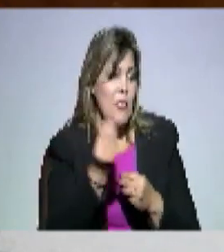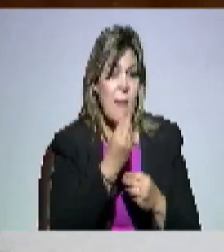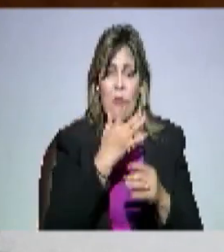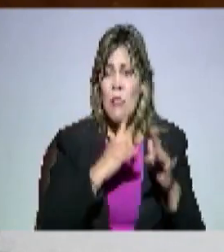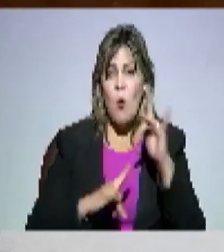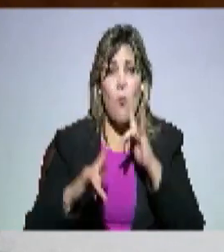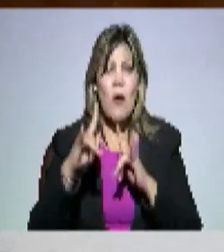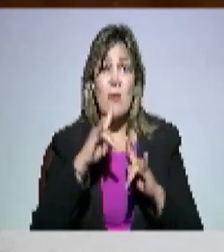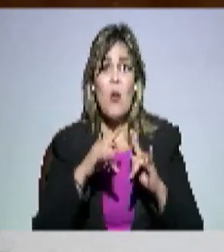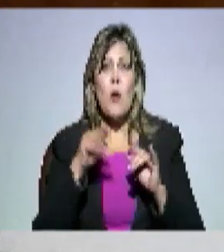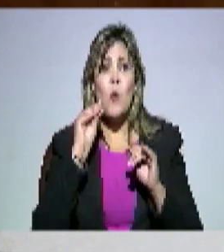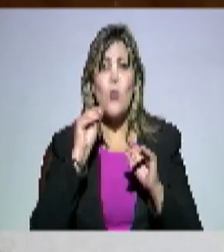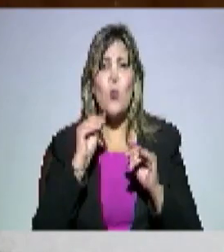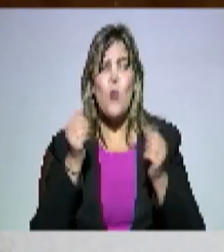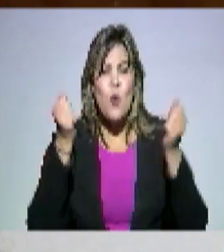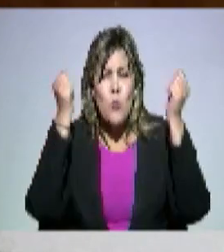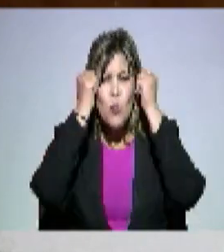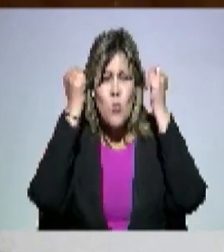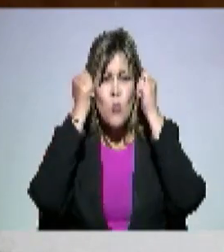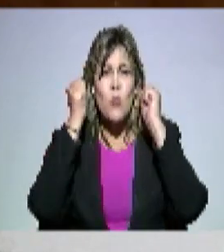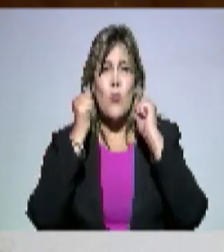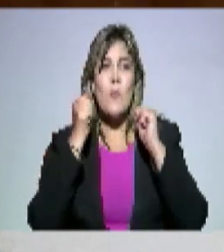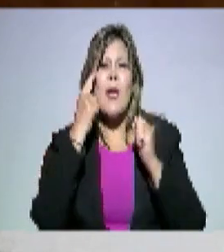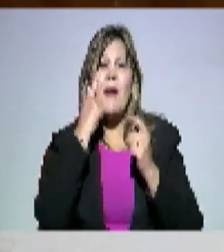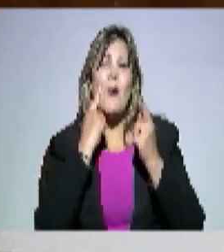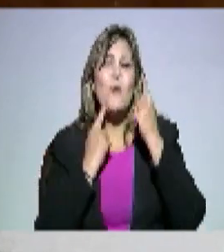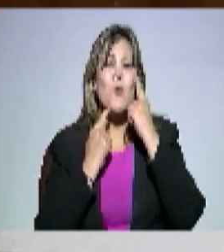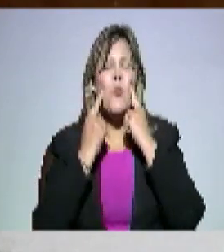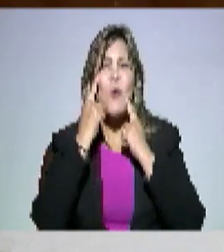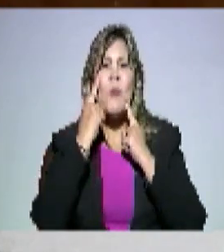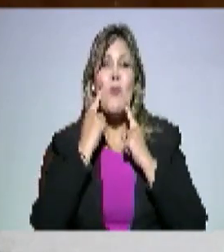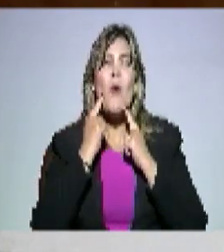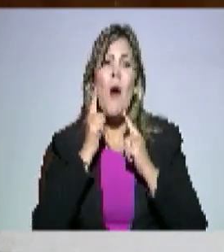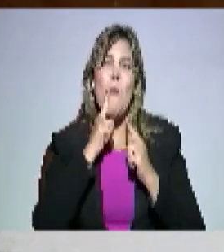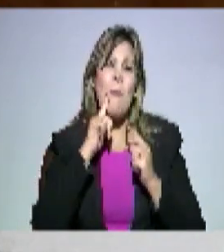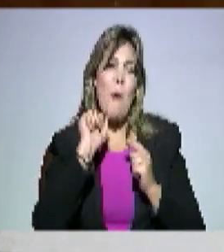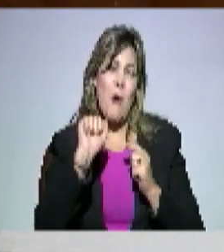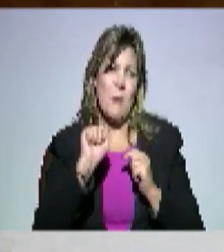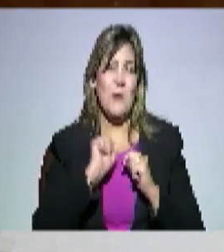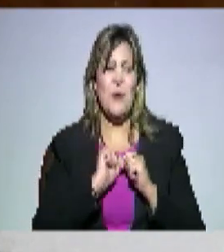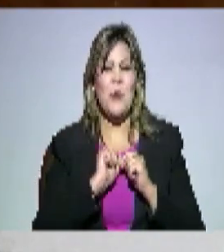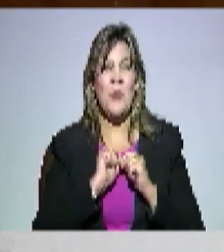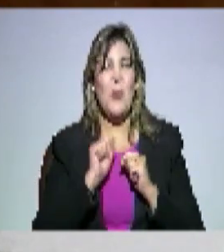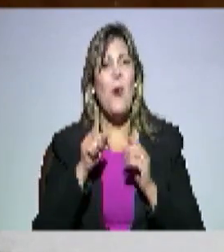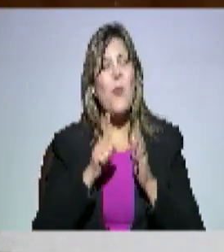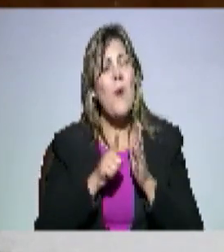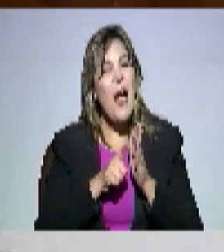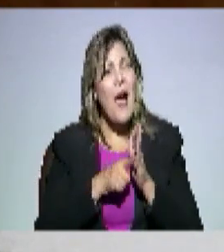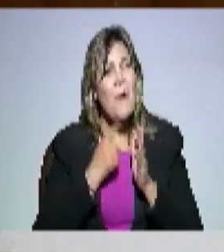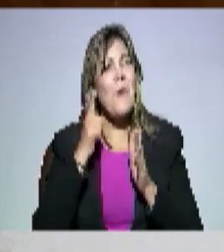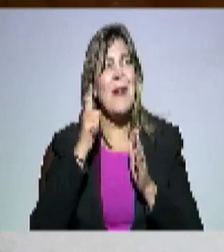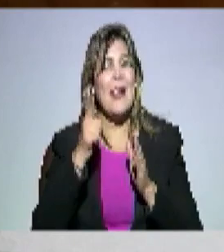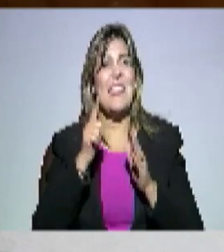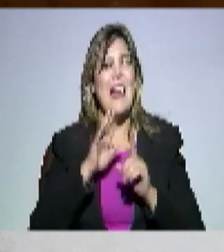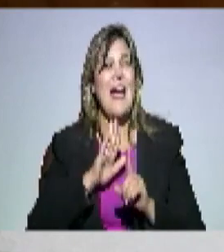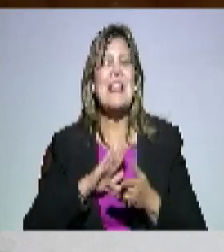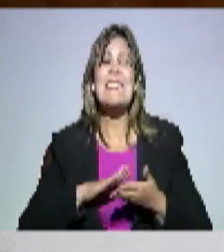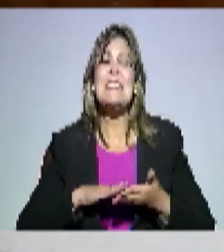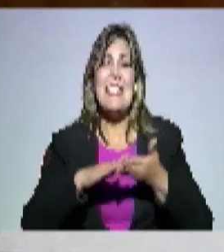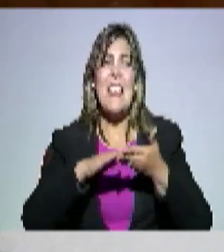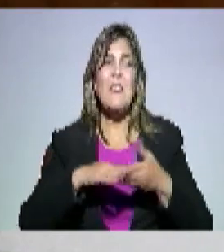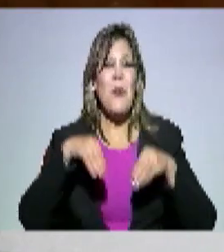توب يا ابني توب طبعا دموع امه كانت العامل الاول في توبه وعماد ورجوع اغسطينوس وانه يبقى